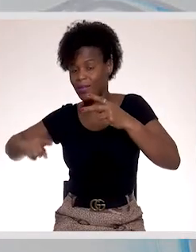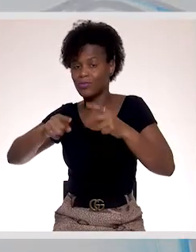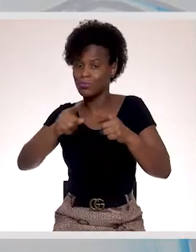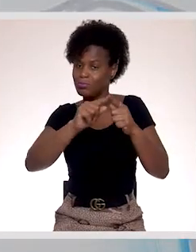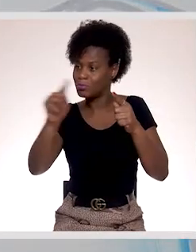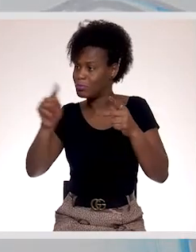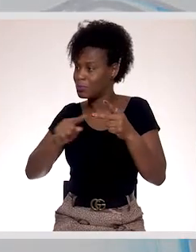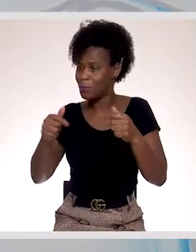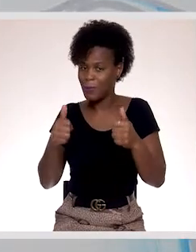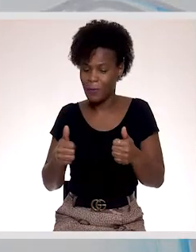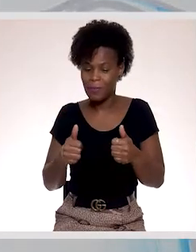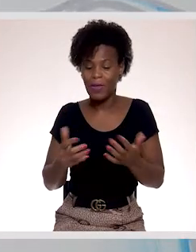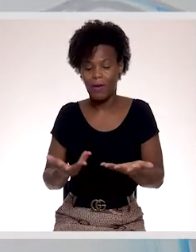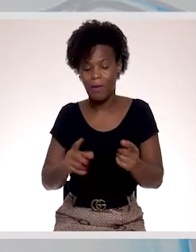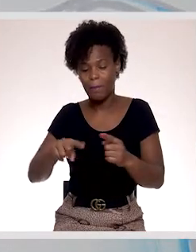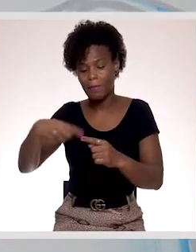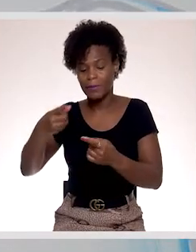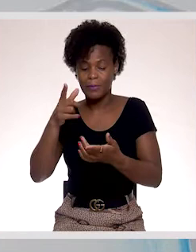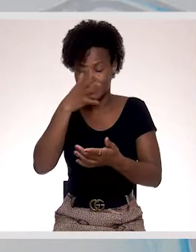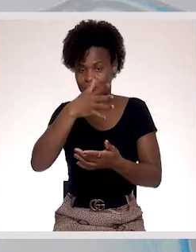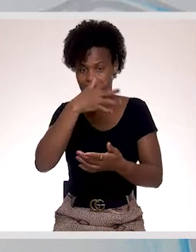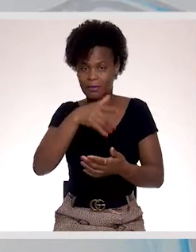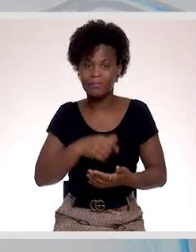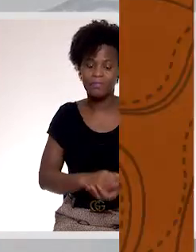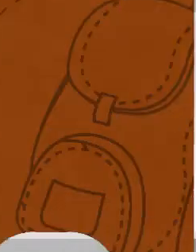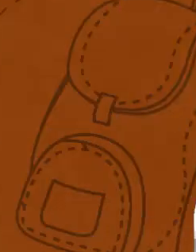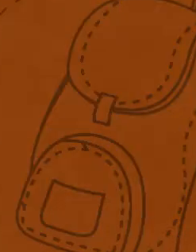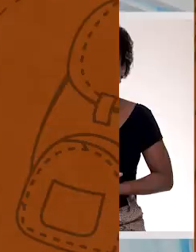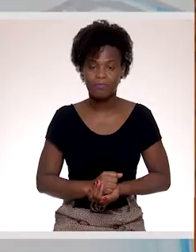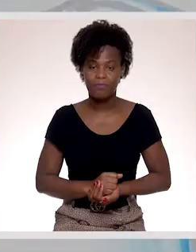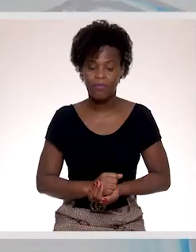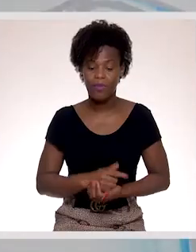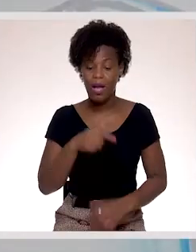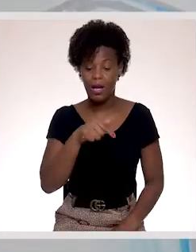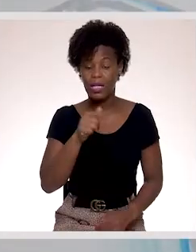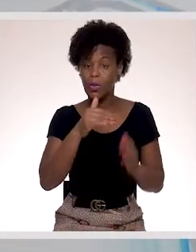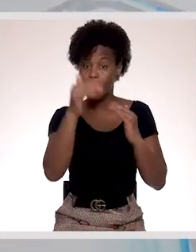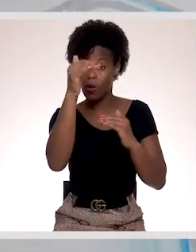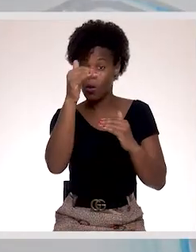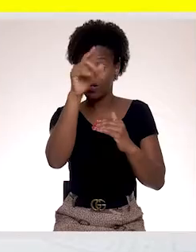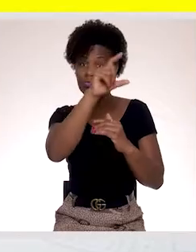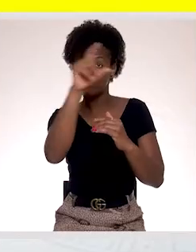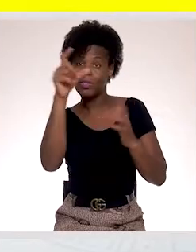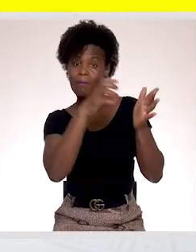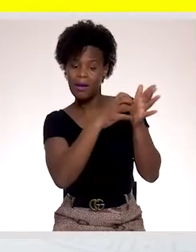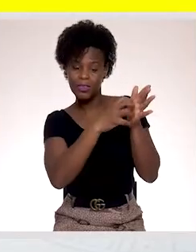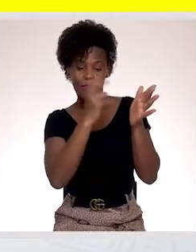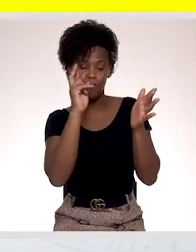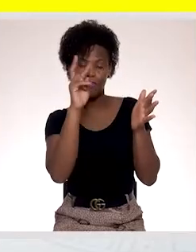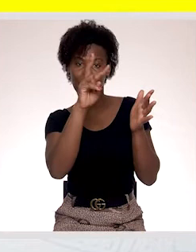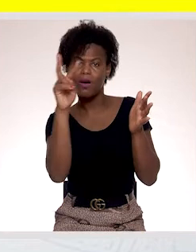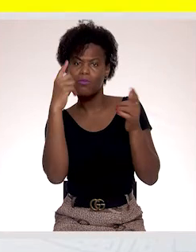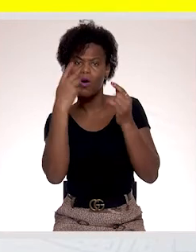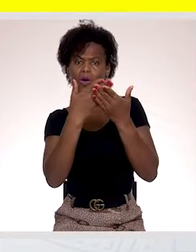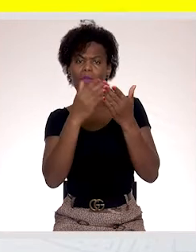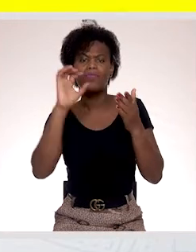les correspondances. On passe à la prochaine activité. Ici, en haut, tu peux voir des images